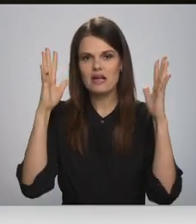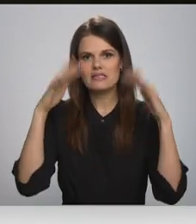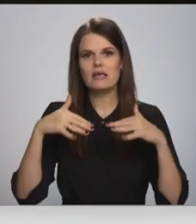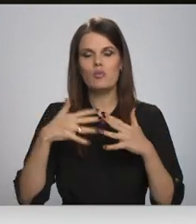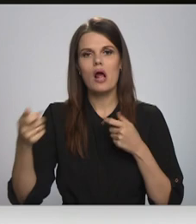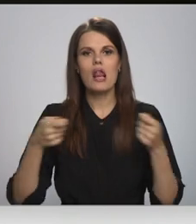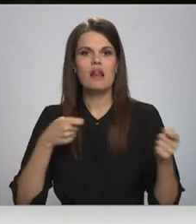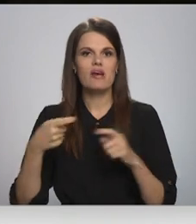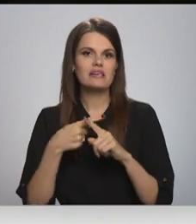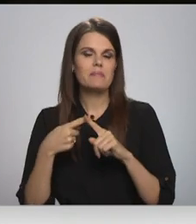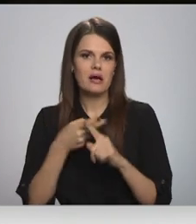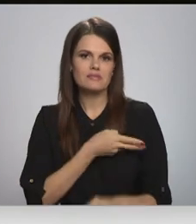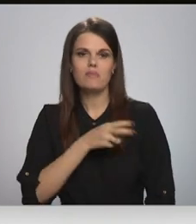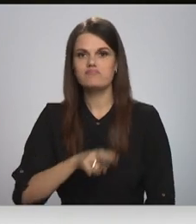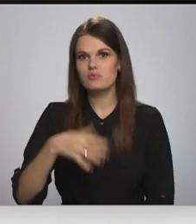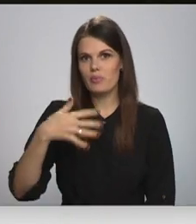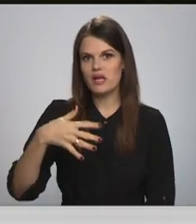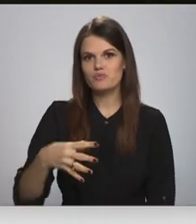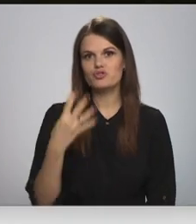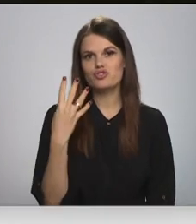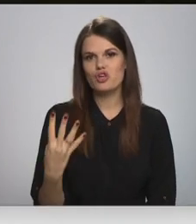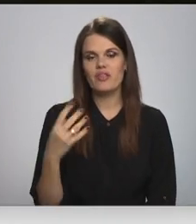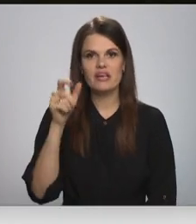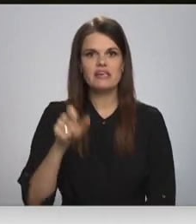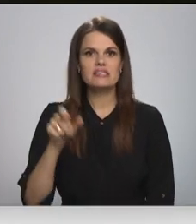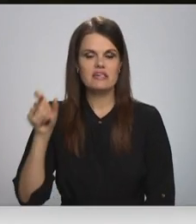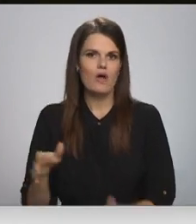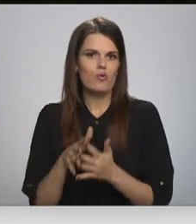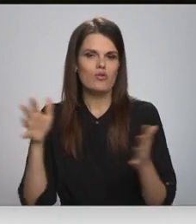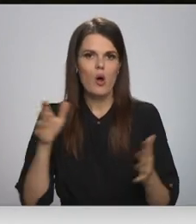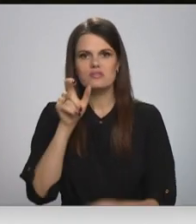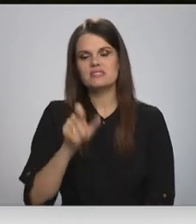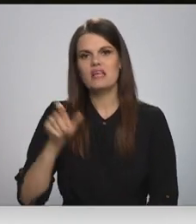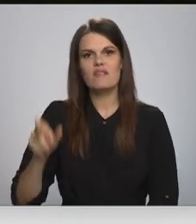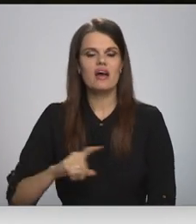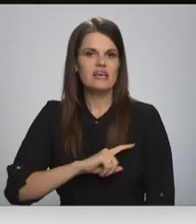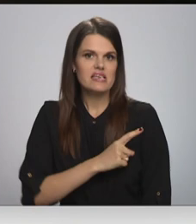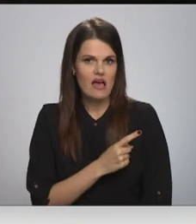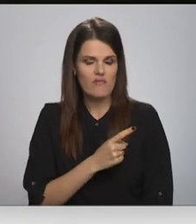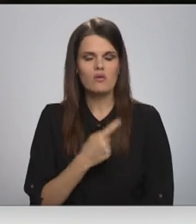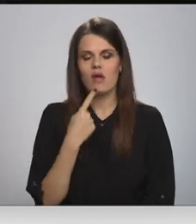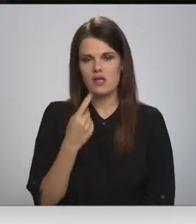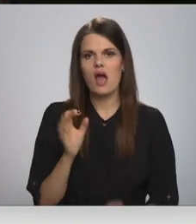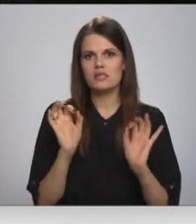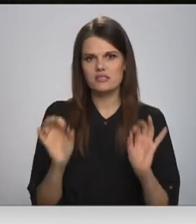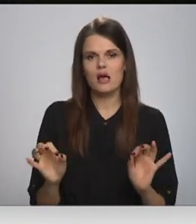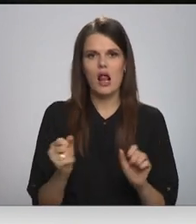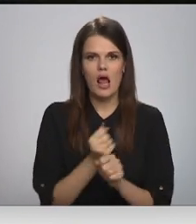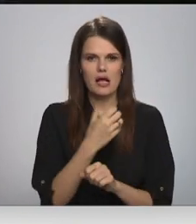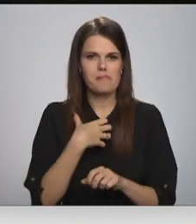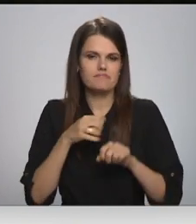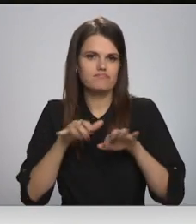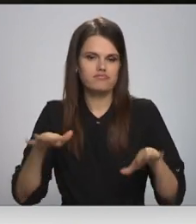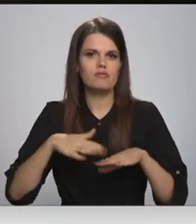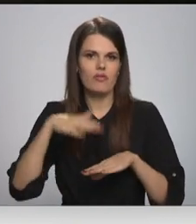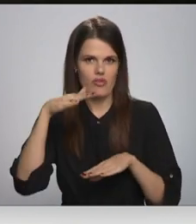laupot 54 cilvēku dzīvības un vairākus cilvēkus ievainojot. Un jāsaka, ka lai gan pandēmijas dēļ